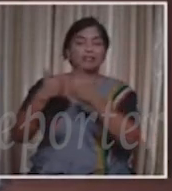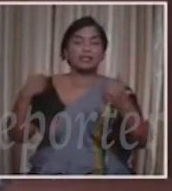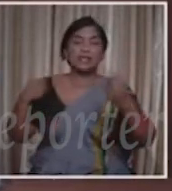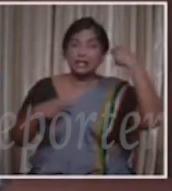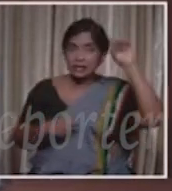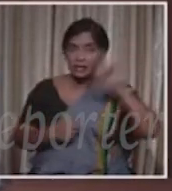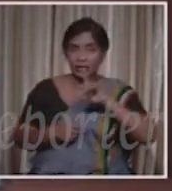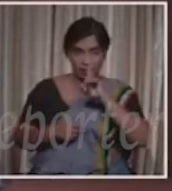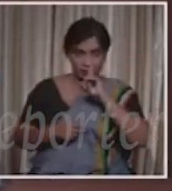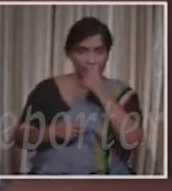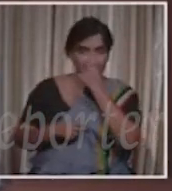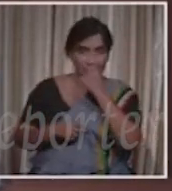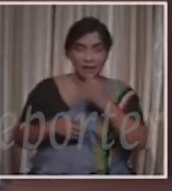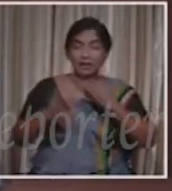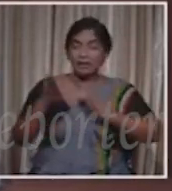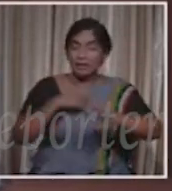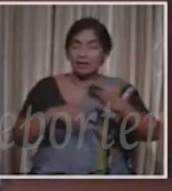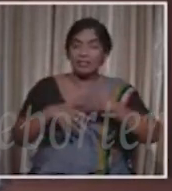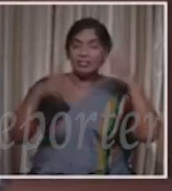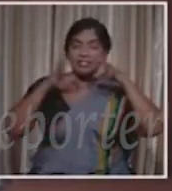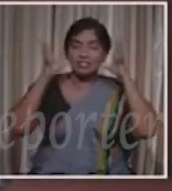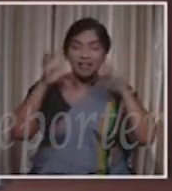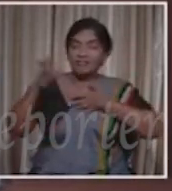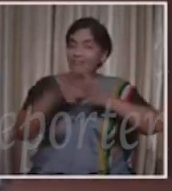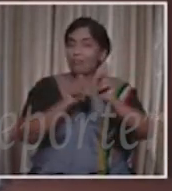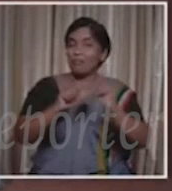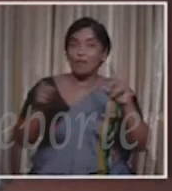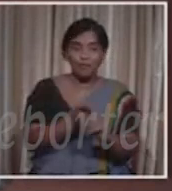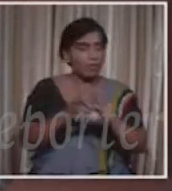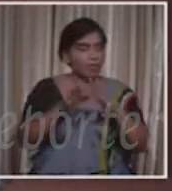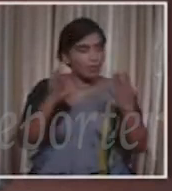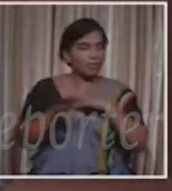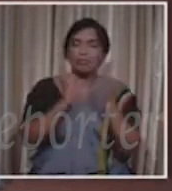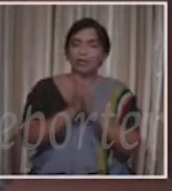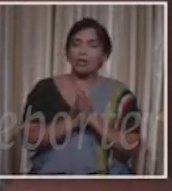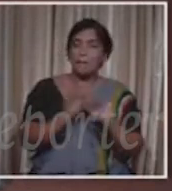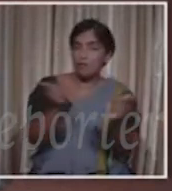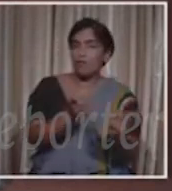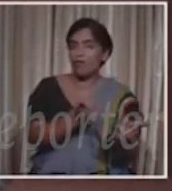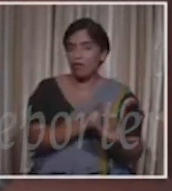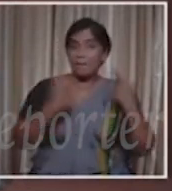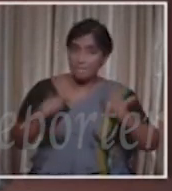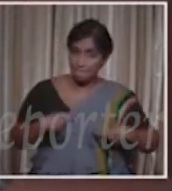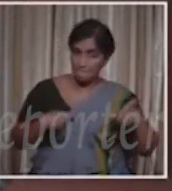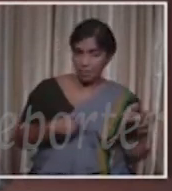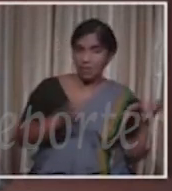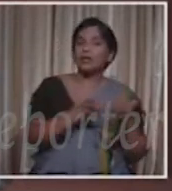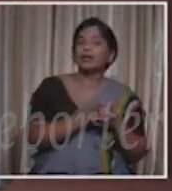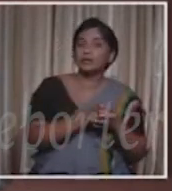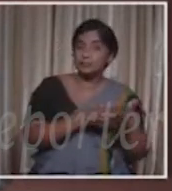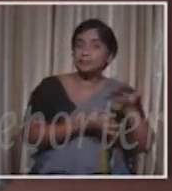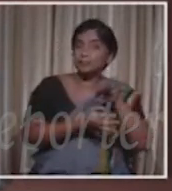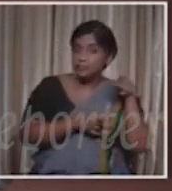තියාගෙන ගියා. ඒක තමයි ස්වාධීන මන්ත්‍රීවරයෙක් ඊයේ කතා කරලා කියන්නේ ජනයක කොරහත් බිඳගෙන ගියා කියලා. ඒ නිසා මේ ප්‍රචණ්ඩත්වය වුණා මේ කඳවුරු